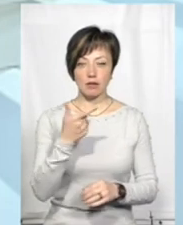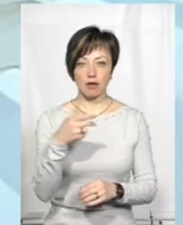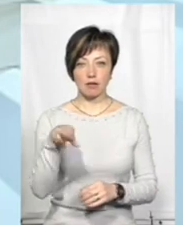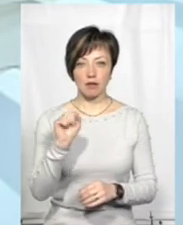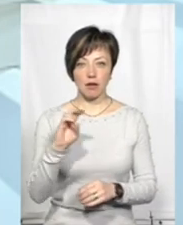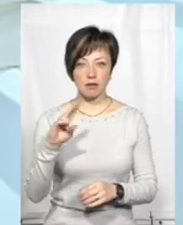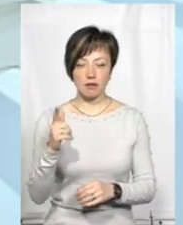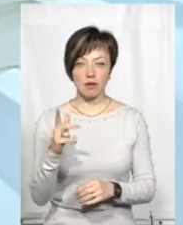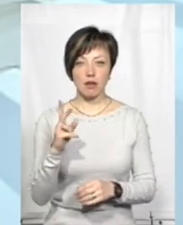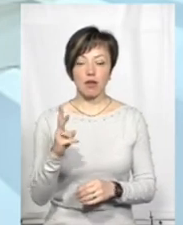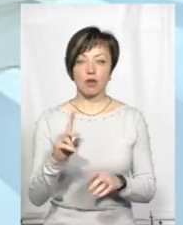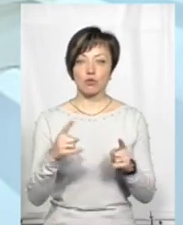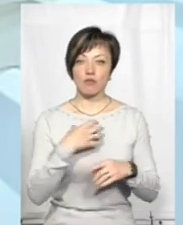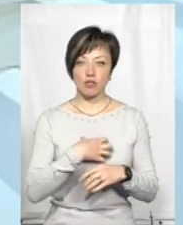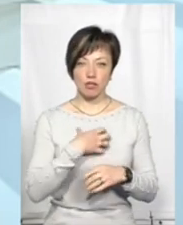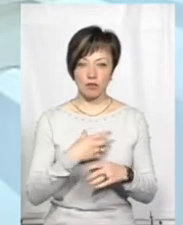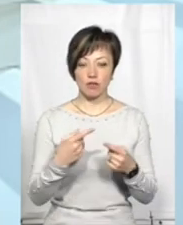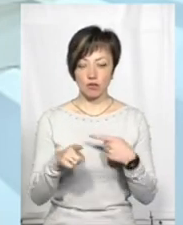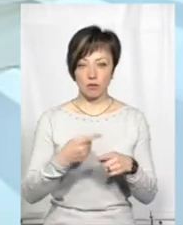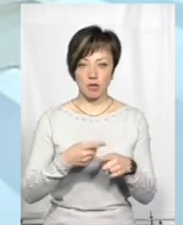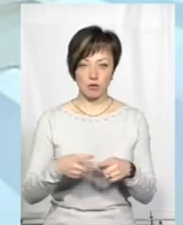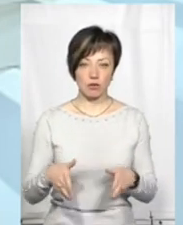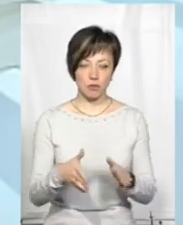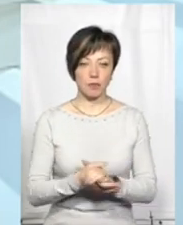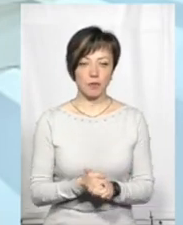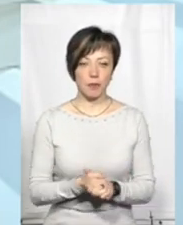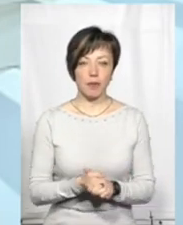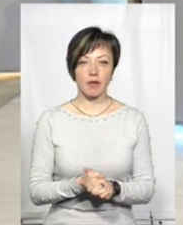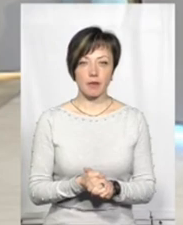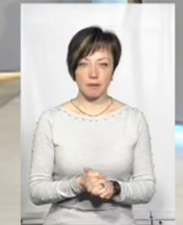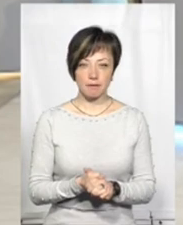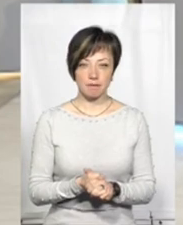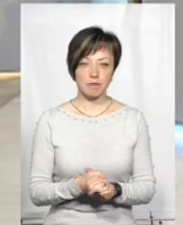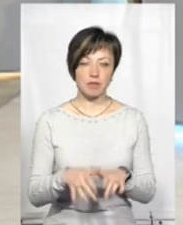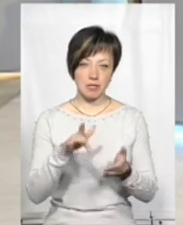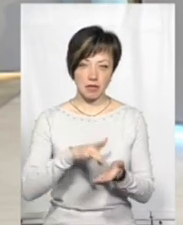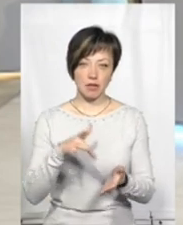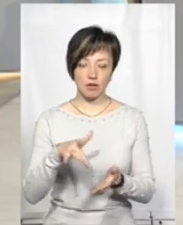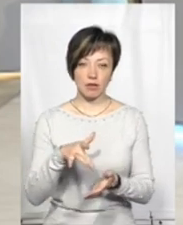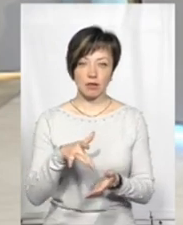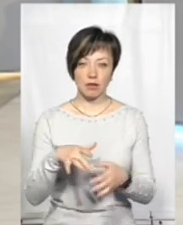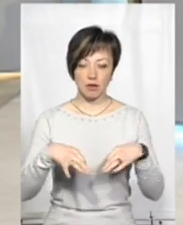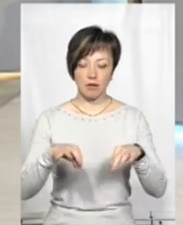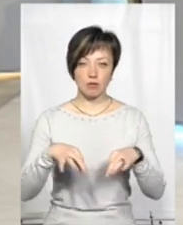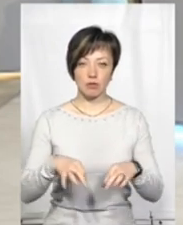Одеса-Гданськ. І тому це дуже важливо, і тому ще інший перетин дороги є. Як логістичний хаб. Ну, звичайно, тому що